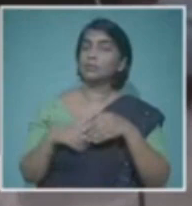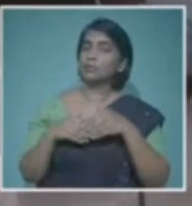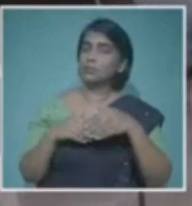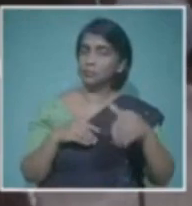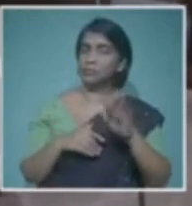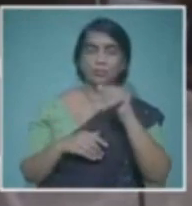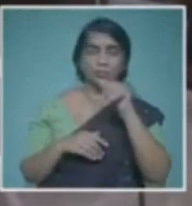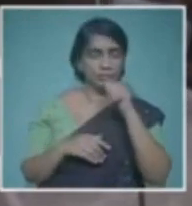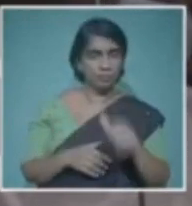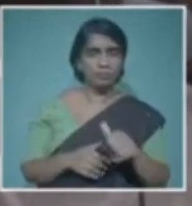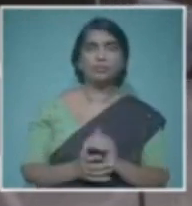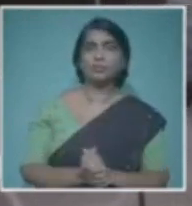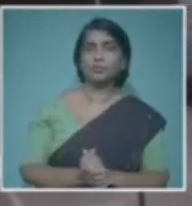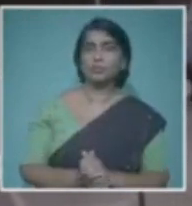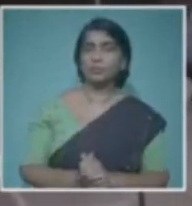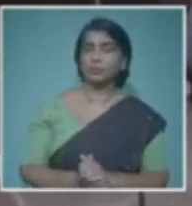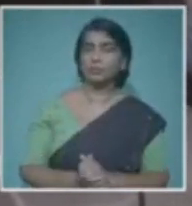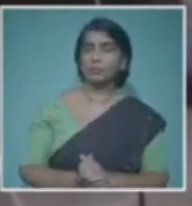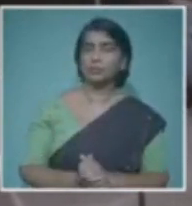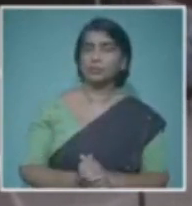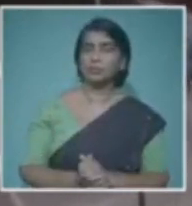මේ වෙනකොට ඇත්ත වශයෙන්ම